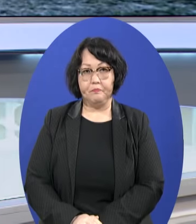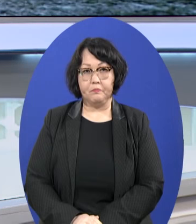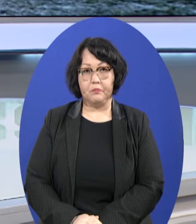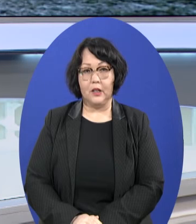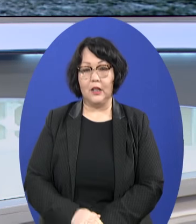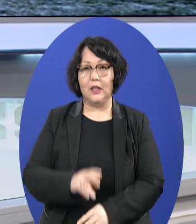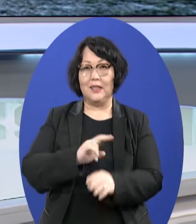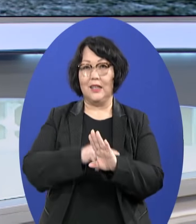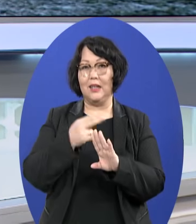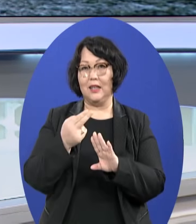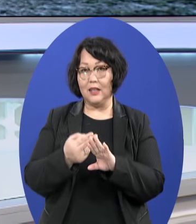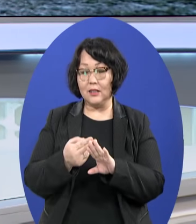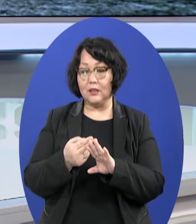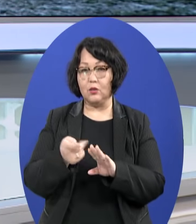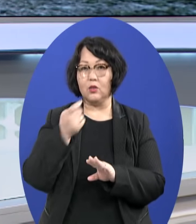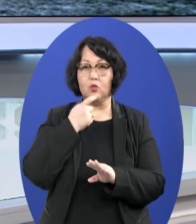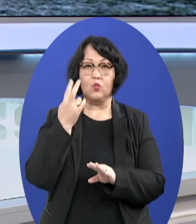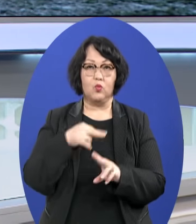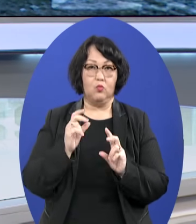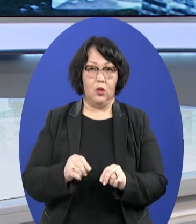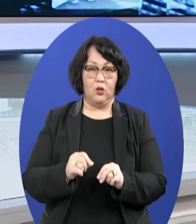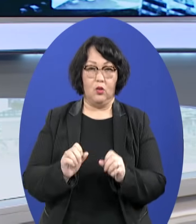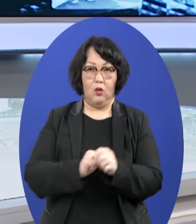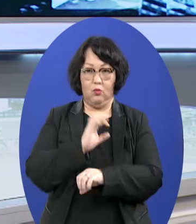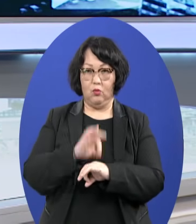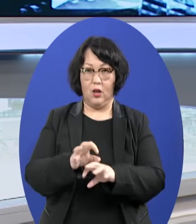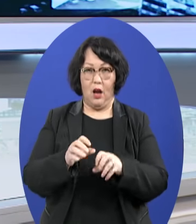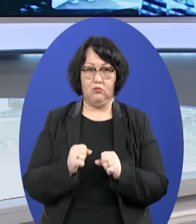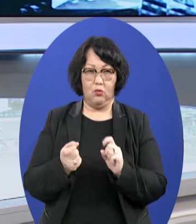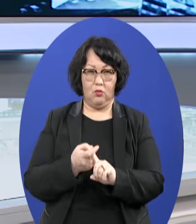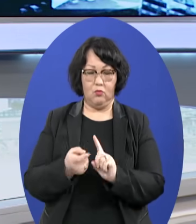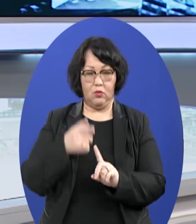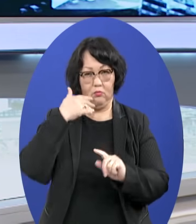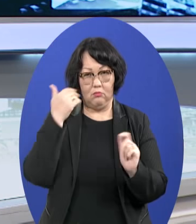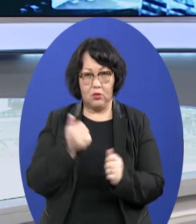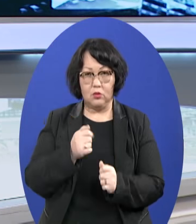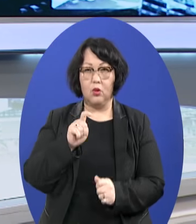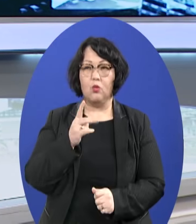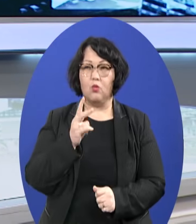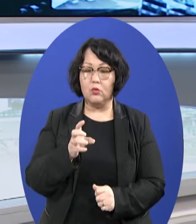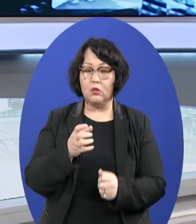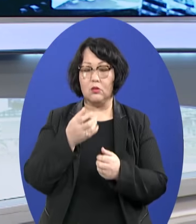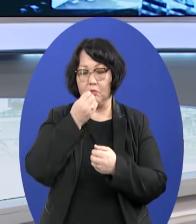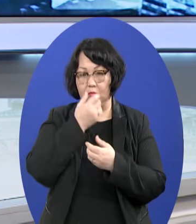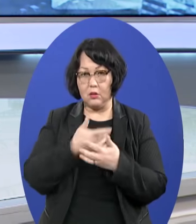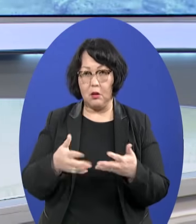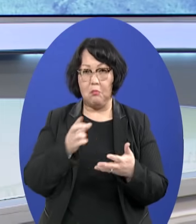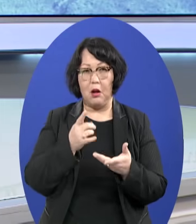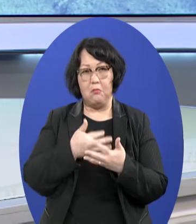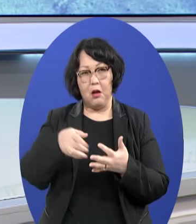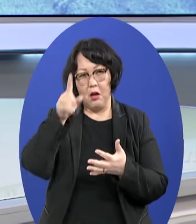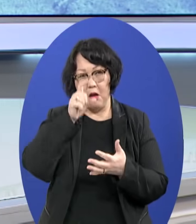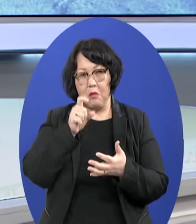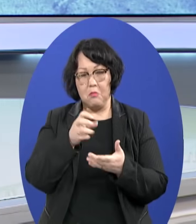За дархуулт байдал мөн хүндэрж байна. Хөл хорооноос улаад малчд хүнс бараа эм молын тэжээлийн авах боломжгүй болоод байна. Аймаг сумын онцгой хэмээс малчдтай